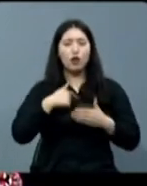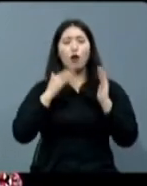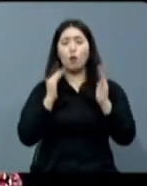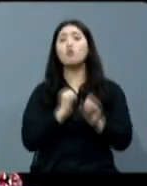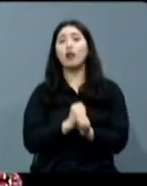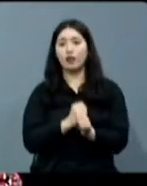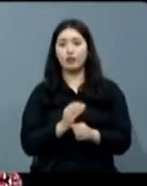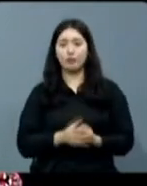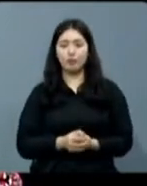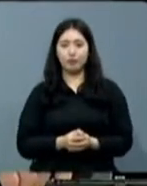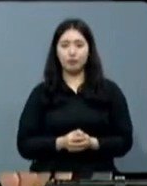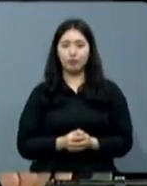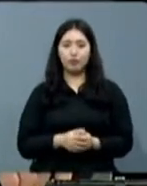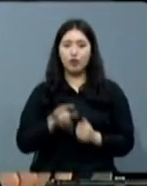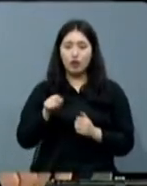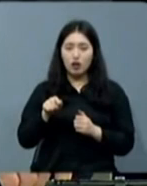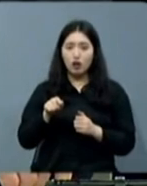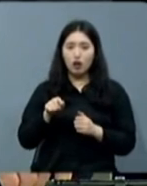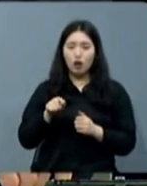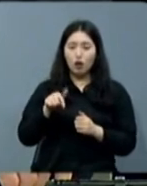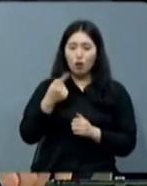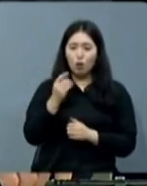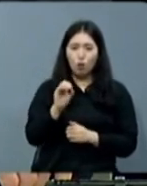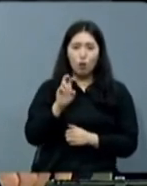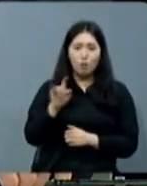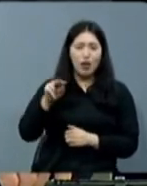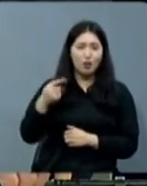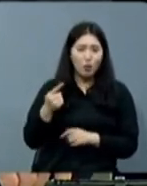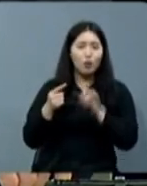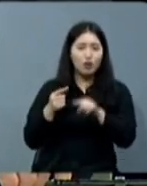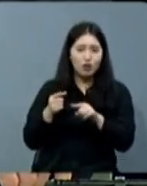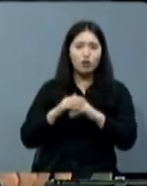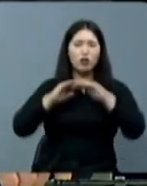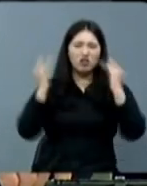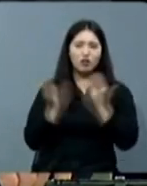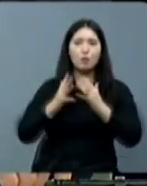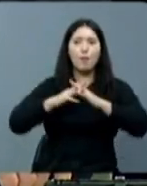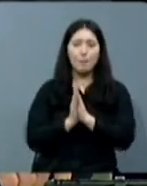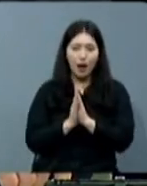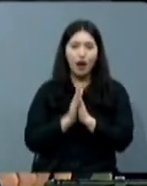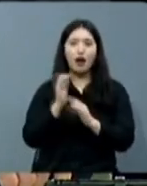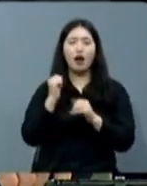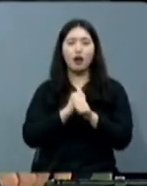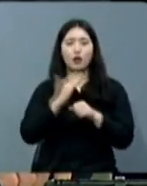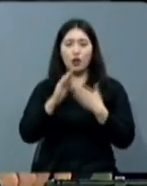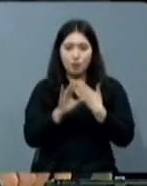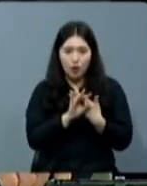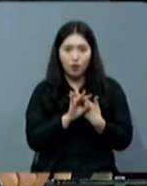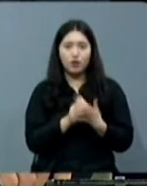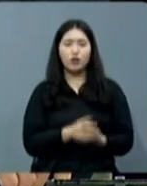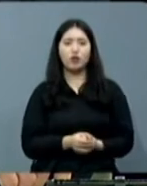그 공매도를 우리가 진짜 홍 후보님 말씀대로 전면 폐지를 해버리면 네.